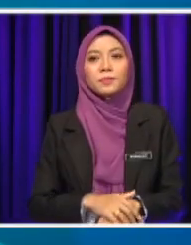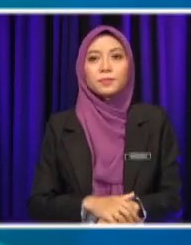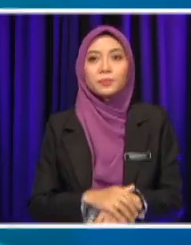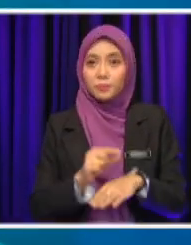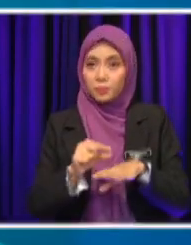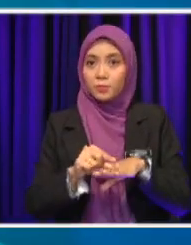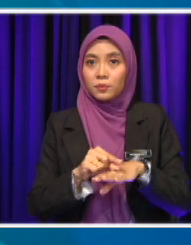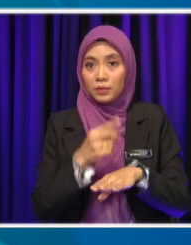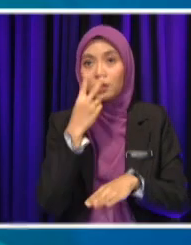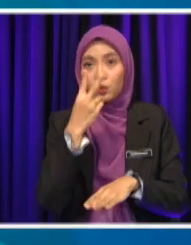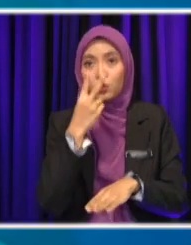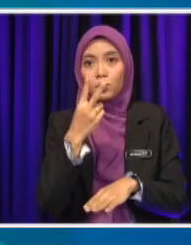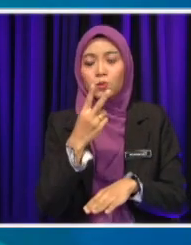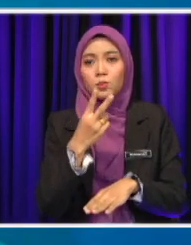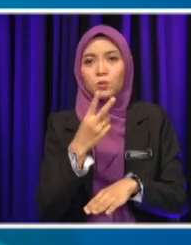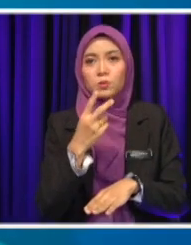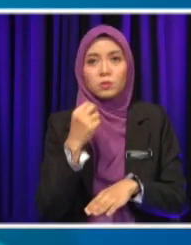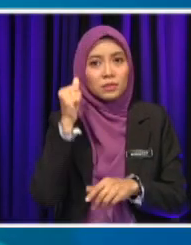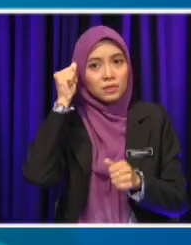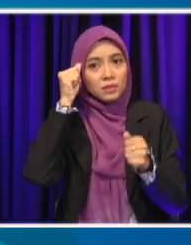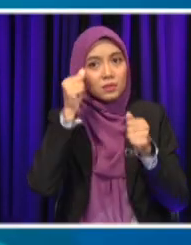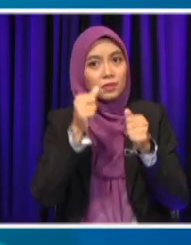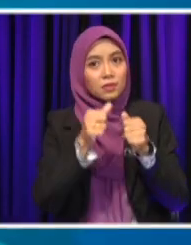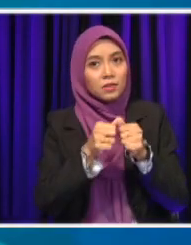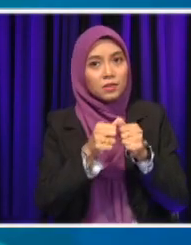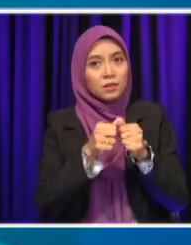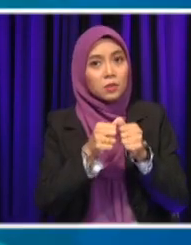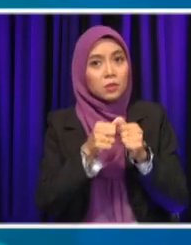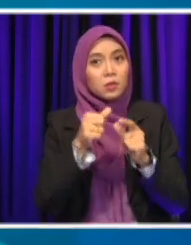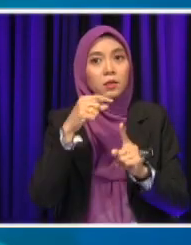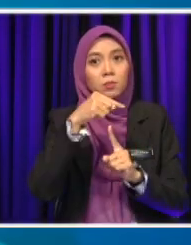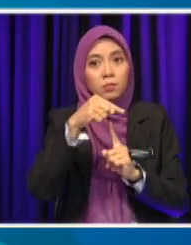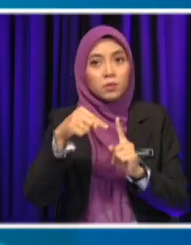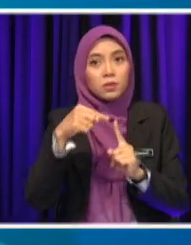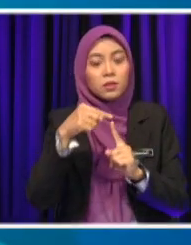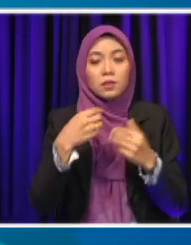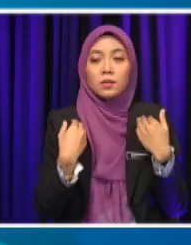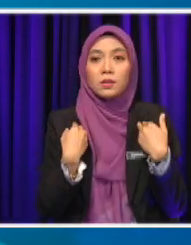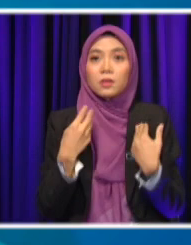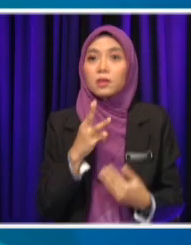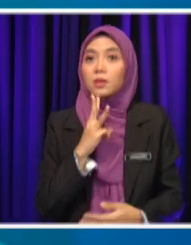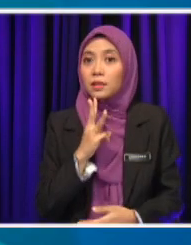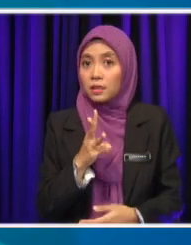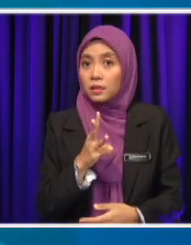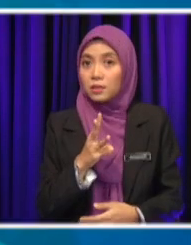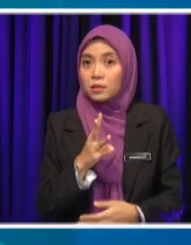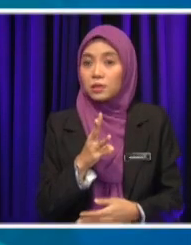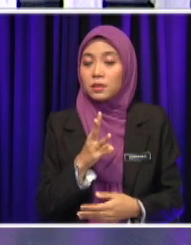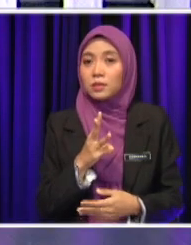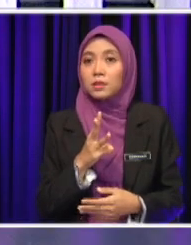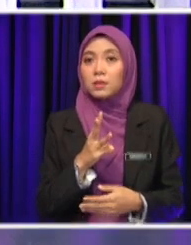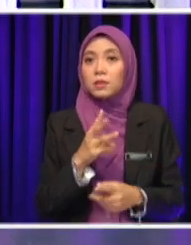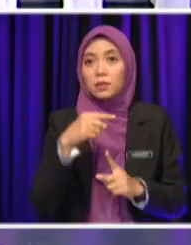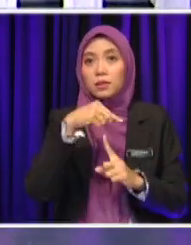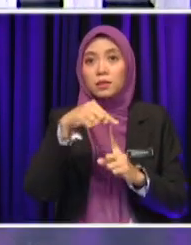Okey, kita tengok dahulu. Aiman ingat tak tadi kalau apabila ada air dan tak ada air. Bila tak ada air apa akan